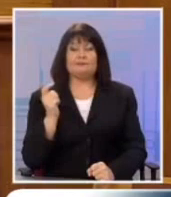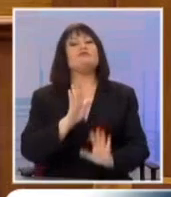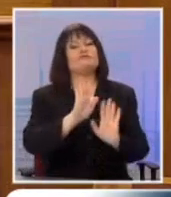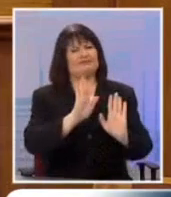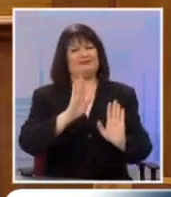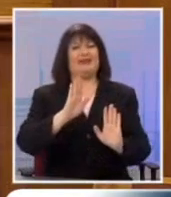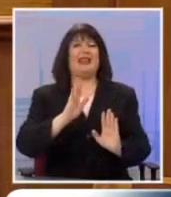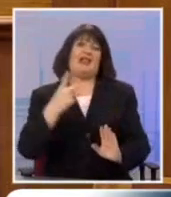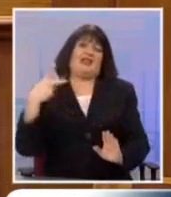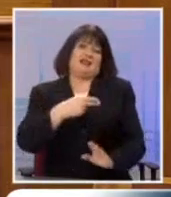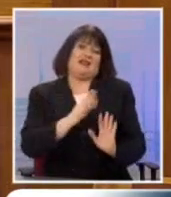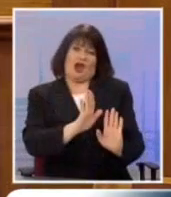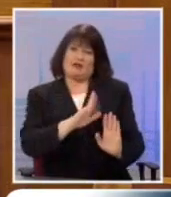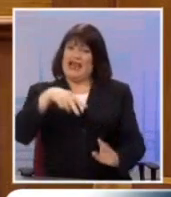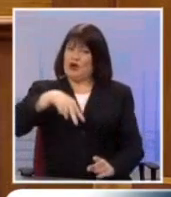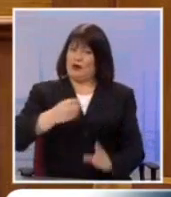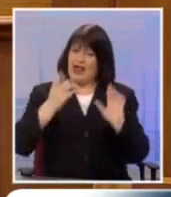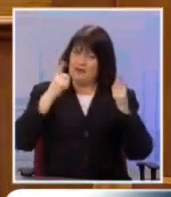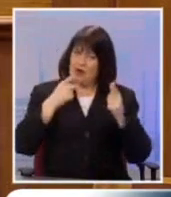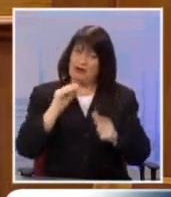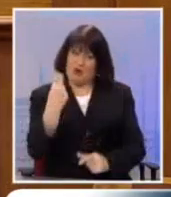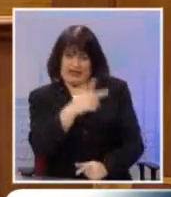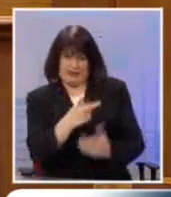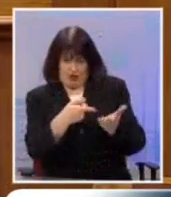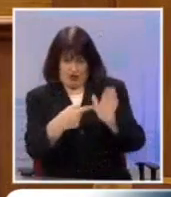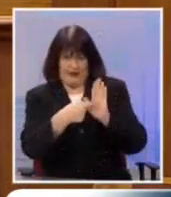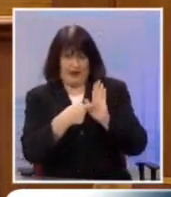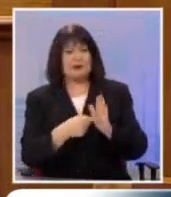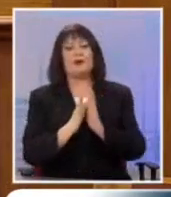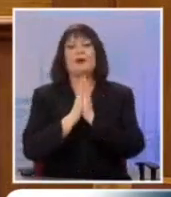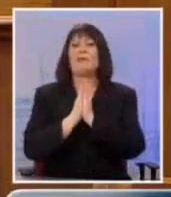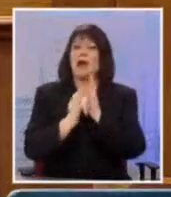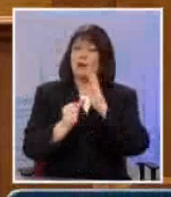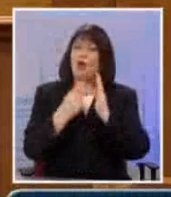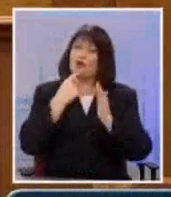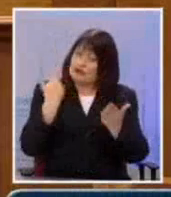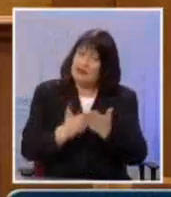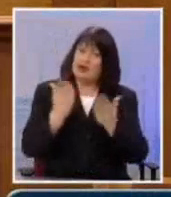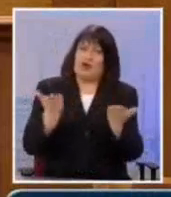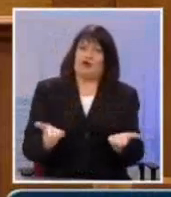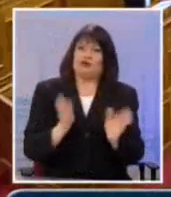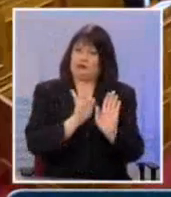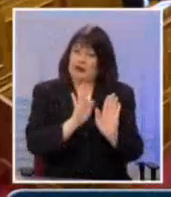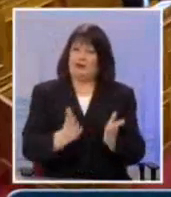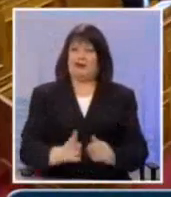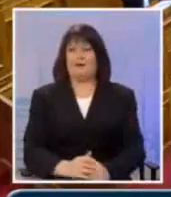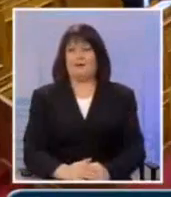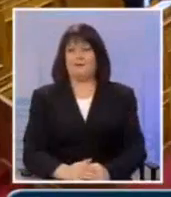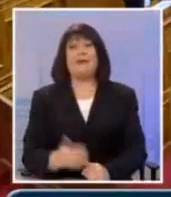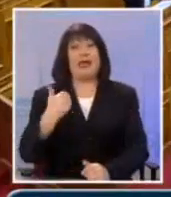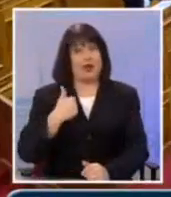Λουκουρέτσο, δεν σας διέκοψα και αυτό είναι ο πολιτισμός σας. Παρακαλώ, κύριε συνάδελφε, να ολοκληρώσει ο μιλητής. Παρακαλώ. Λοιπόν,